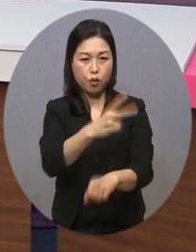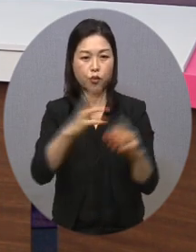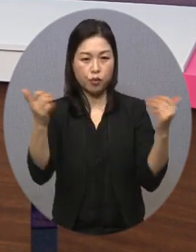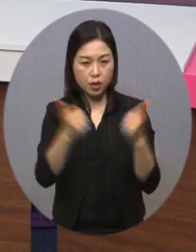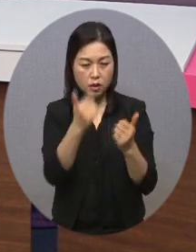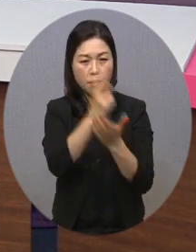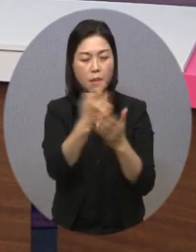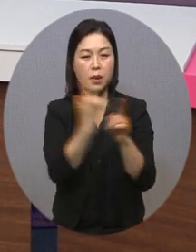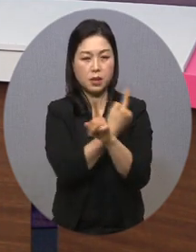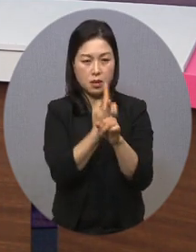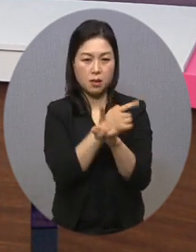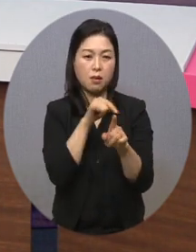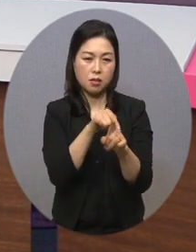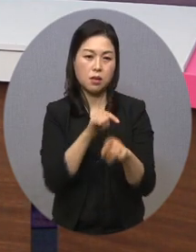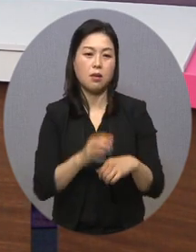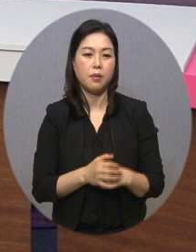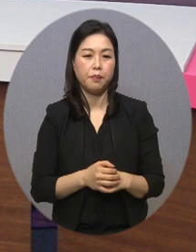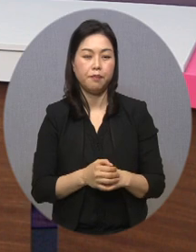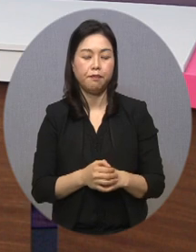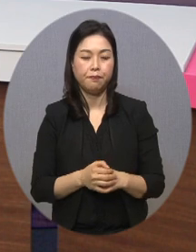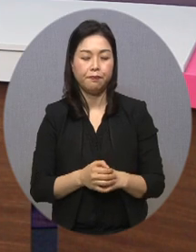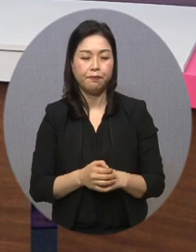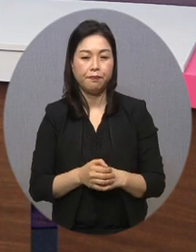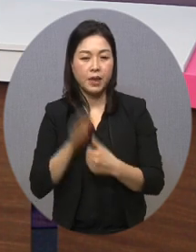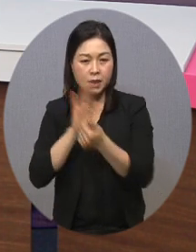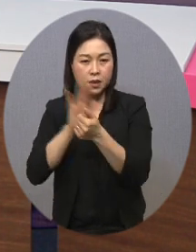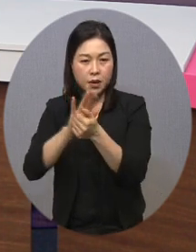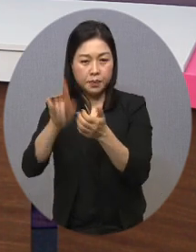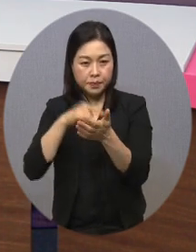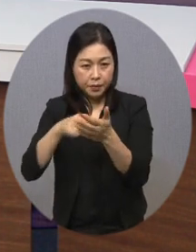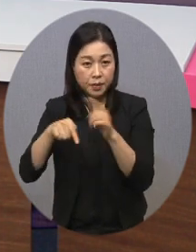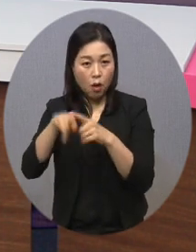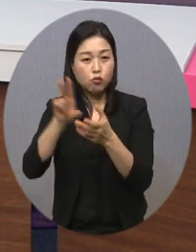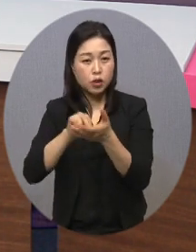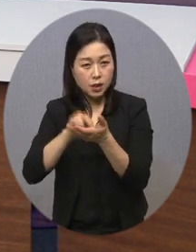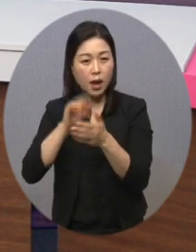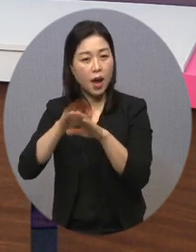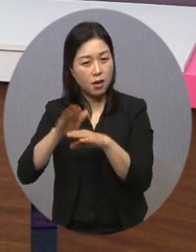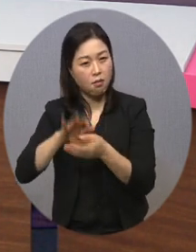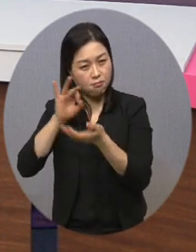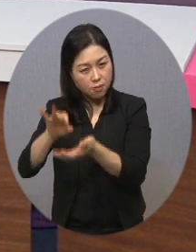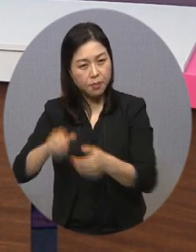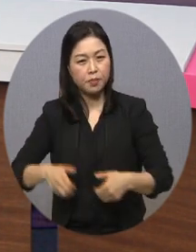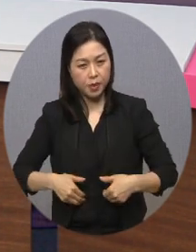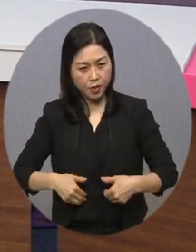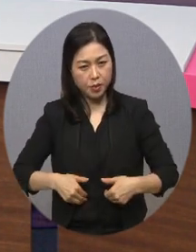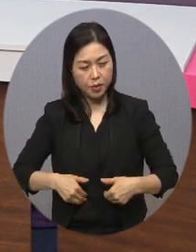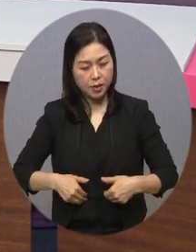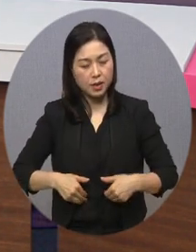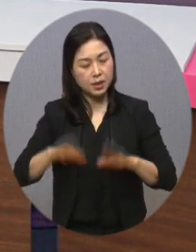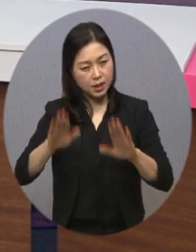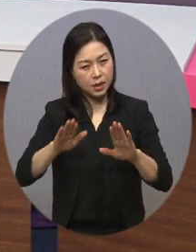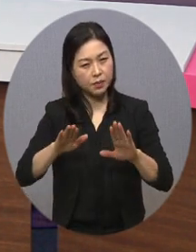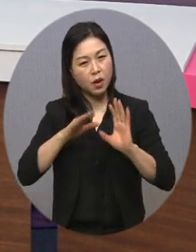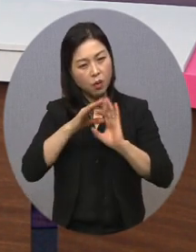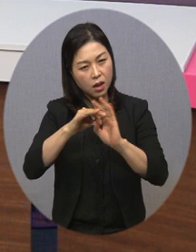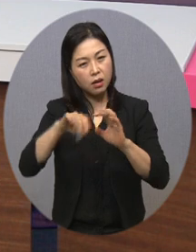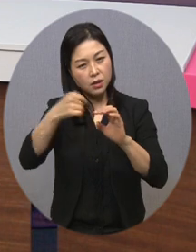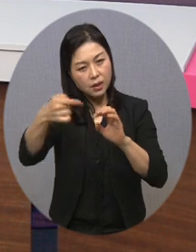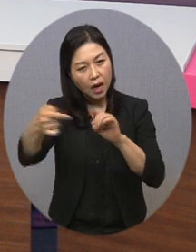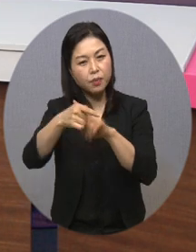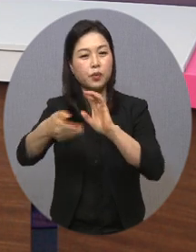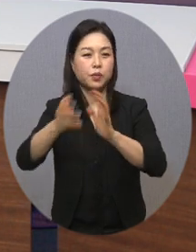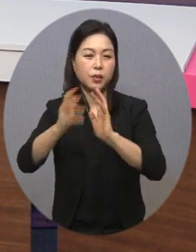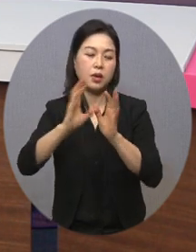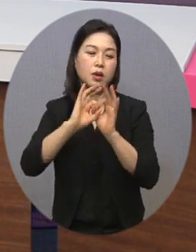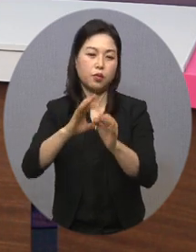개정을 통해서 사실은 배상과 보상의 문제는 해결될 수밖에 없지만은 관련해서 지금 후속 논의가 이루어지고